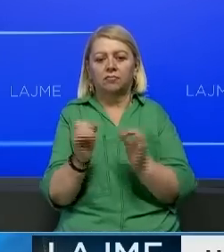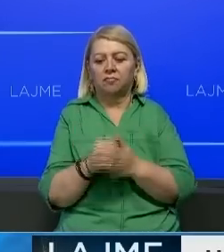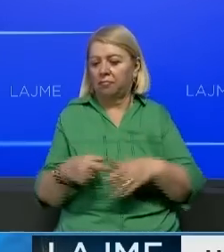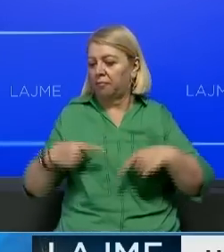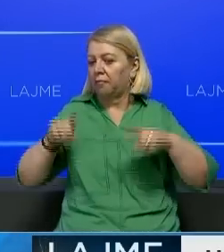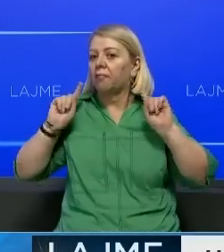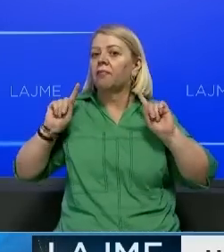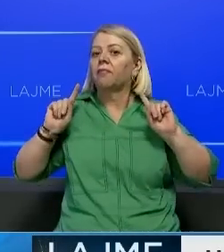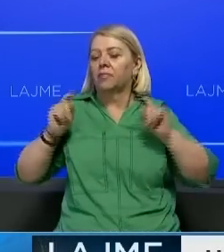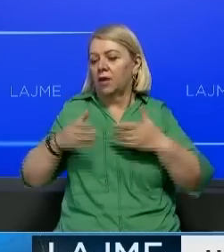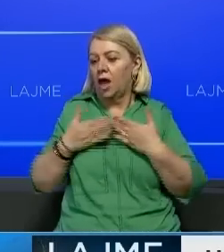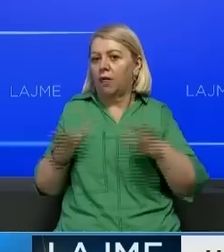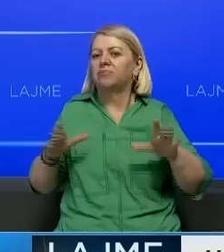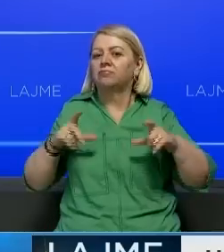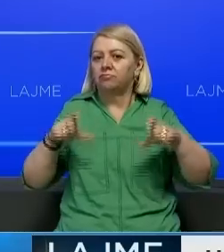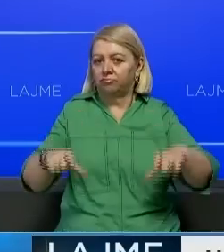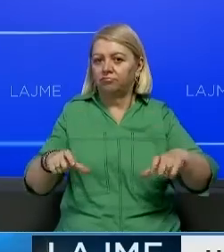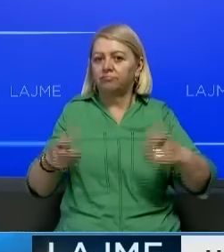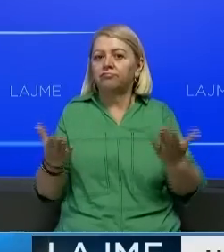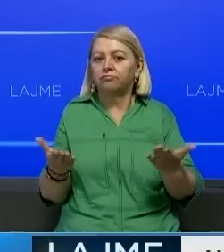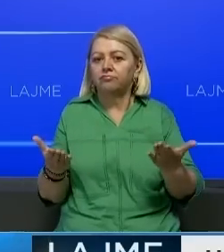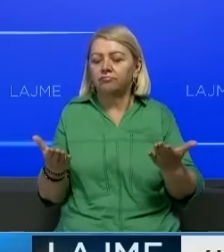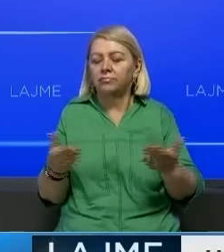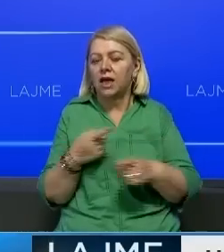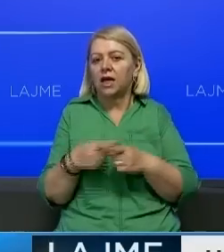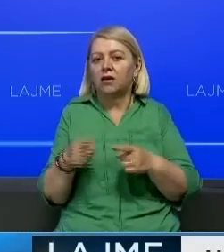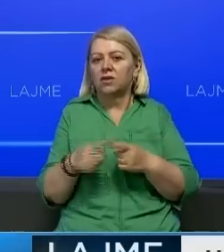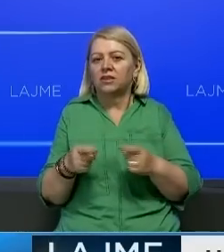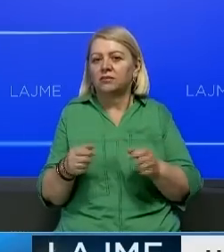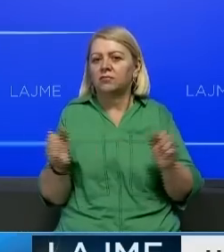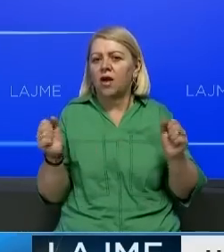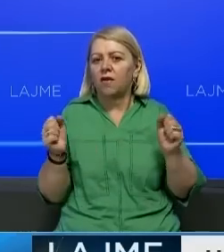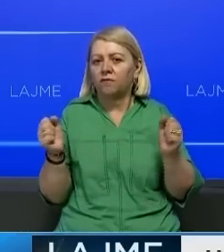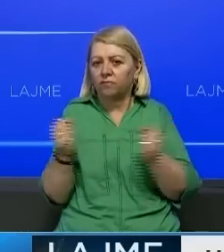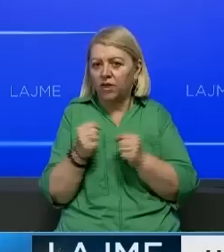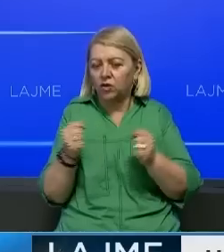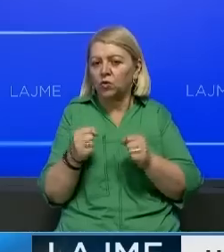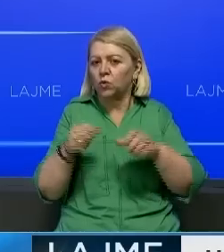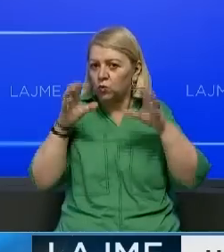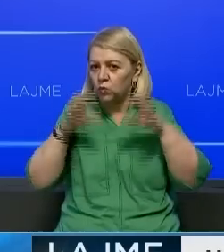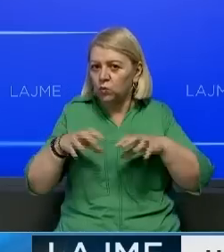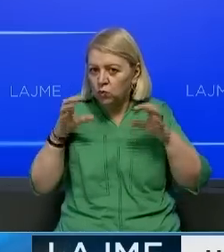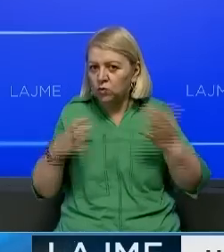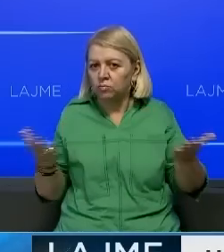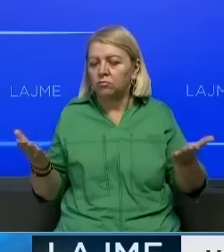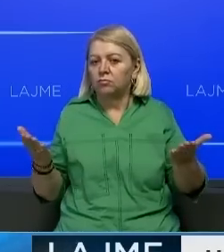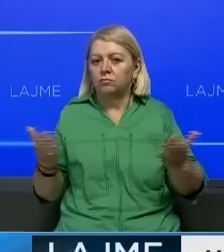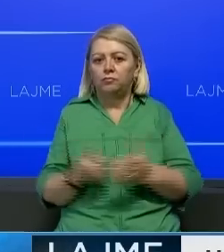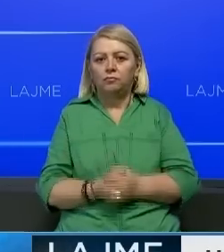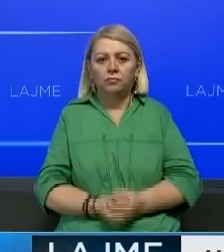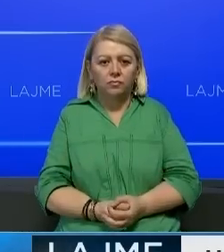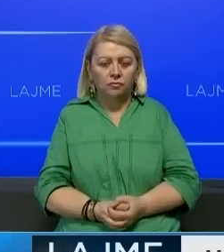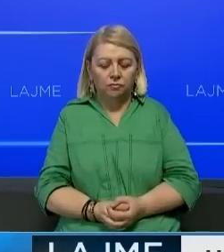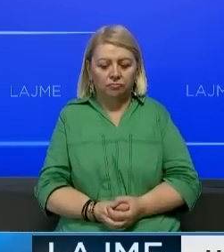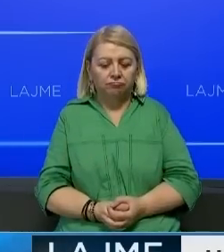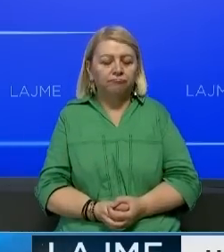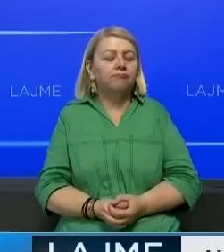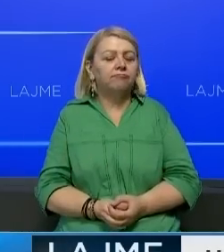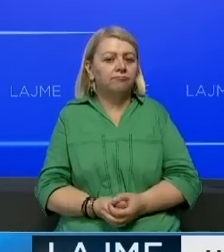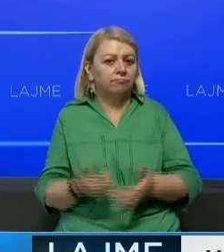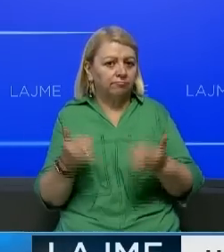javë, mu i me thonë për me hapi shinën, po për arsyet të motit, temperaturave jo të shëndrushme, kemi arën